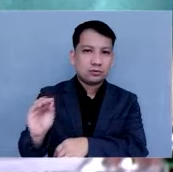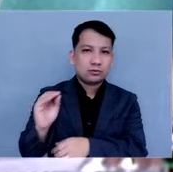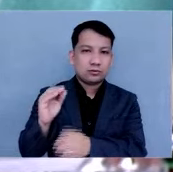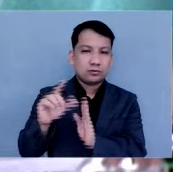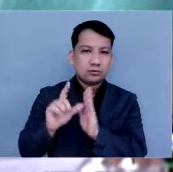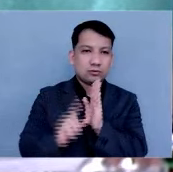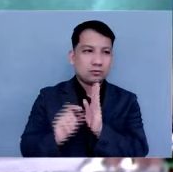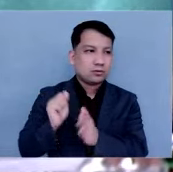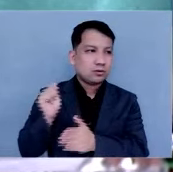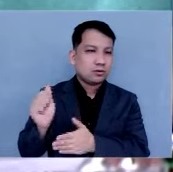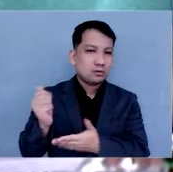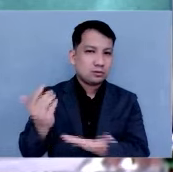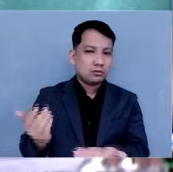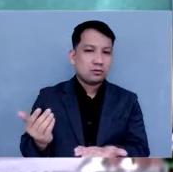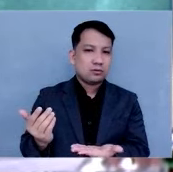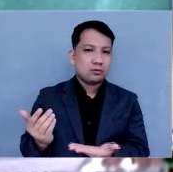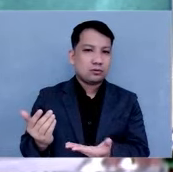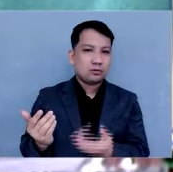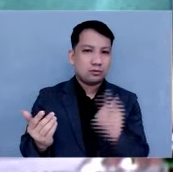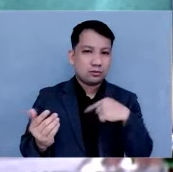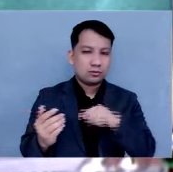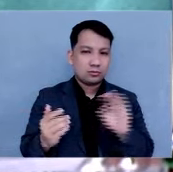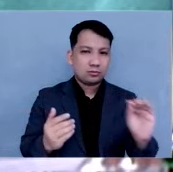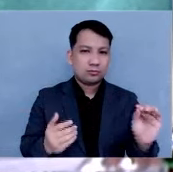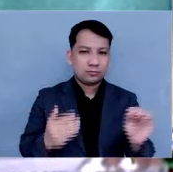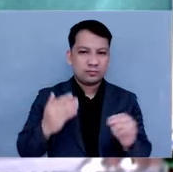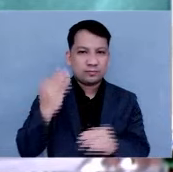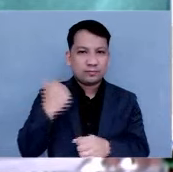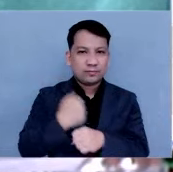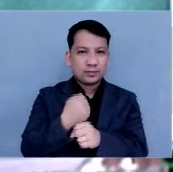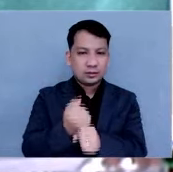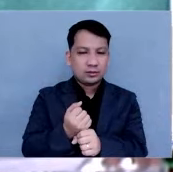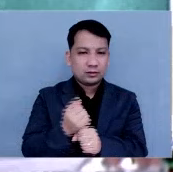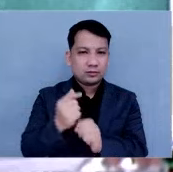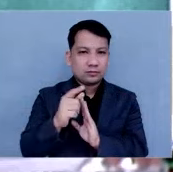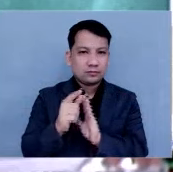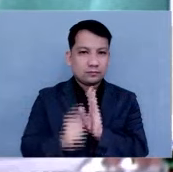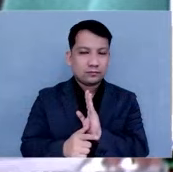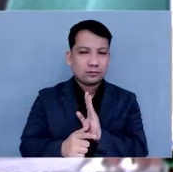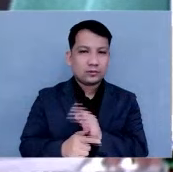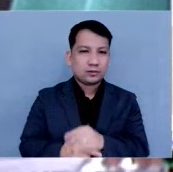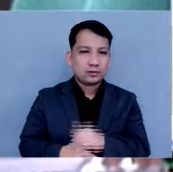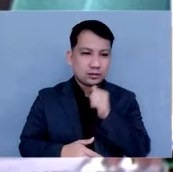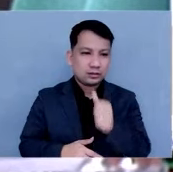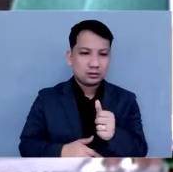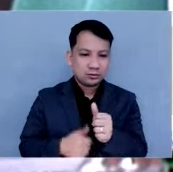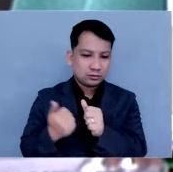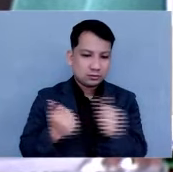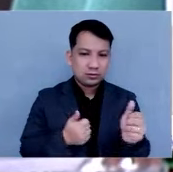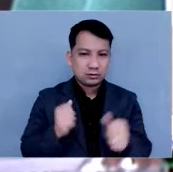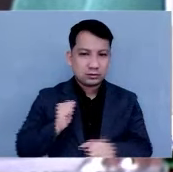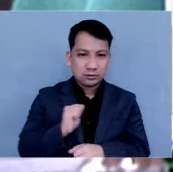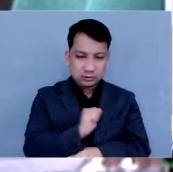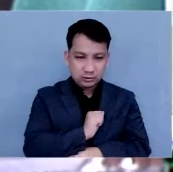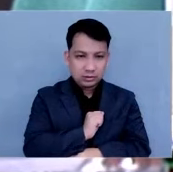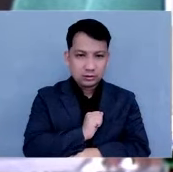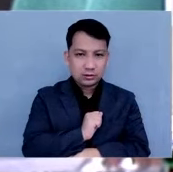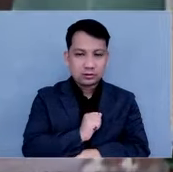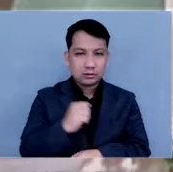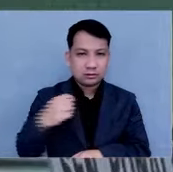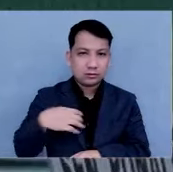para kayo mag-implement kayo gumawa ng batas Aya sundin yung ginagawa ng senado ng Congress